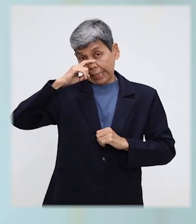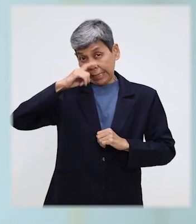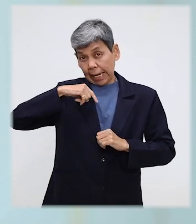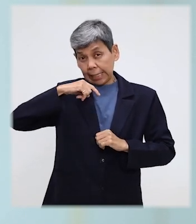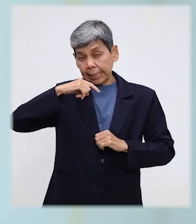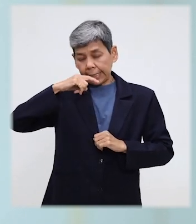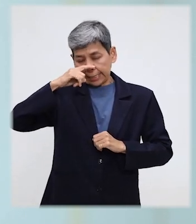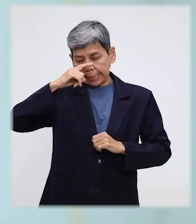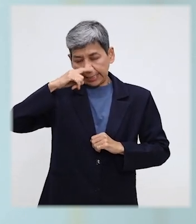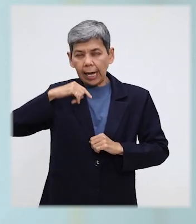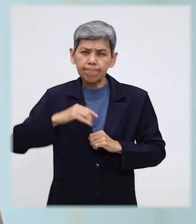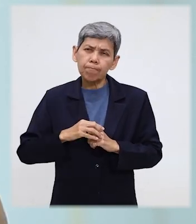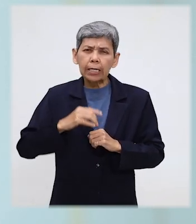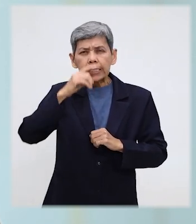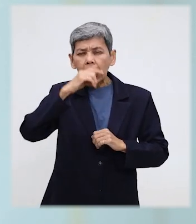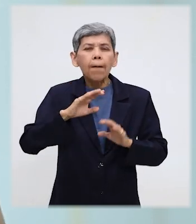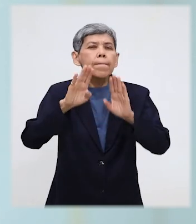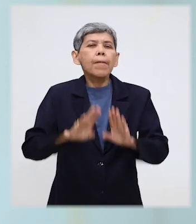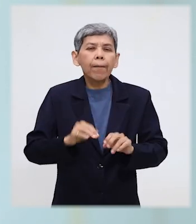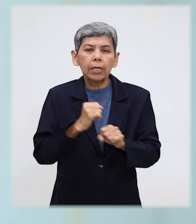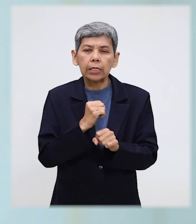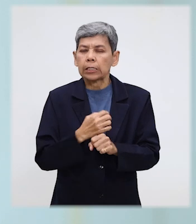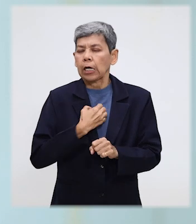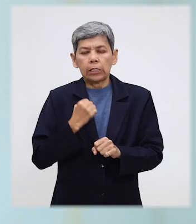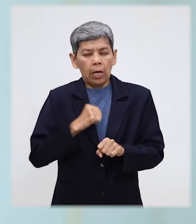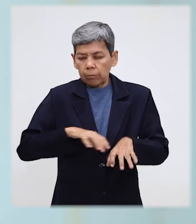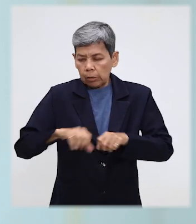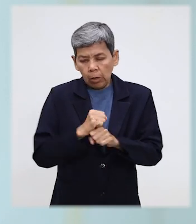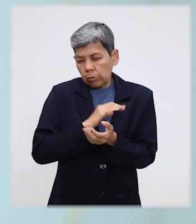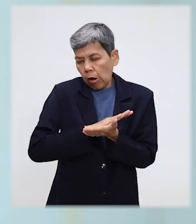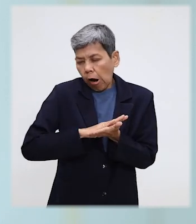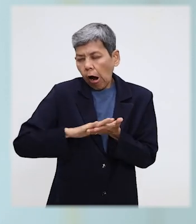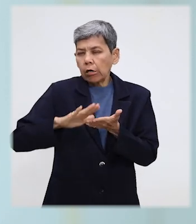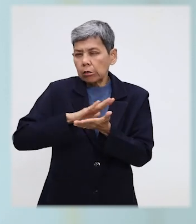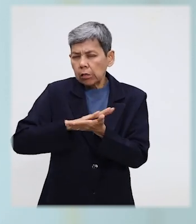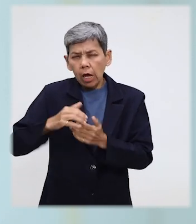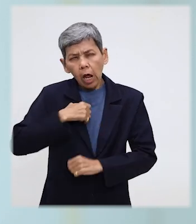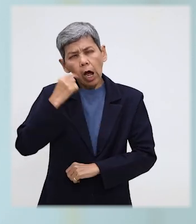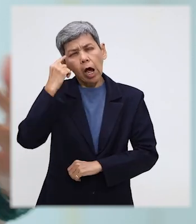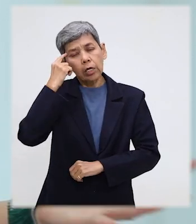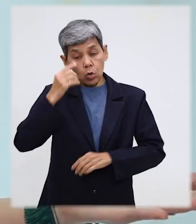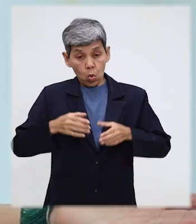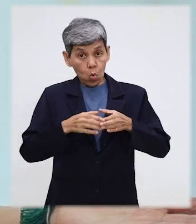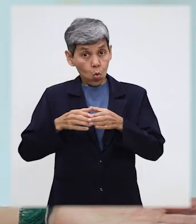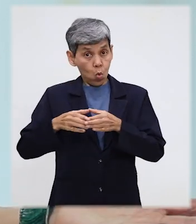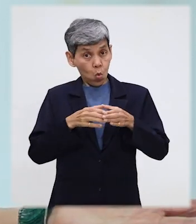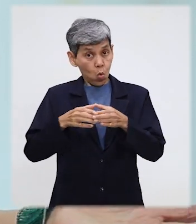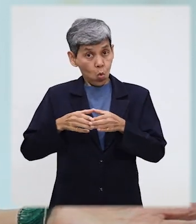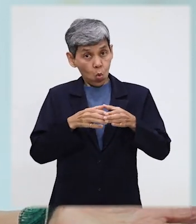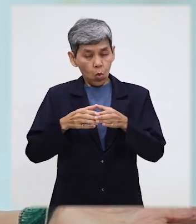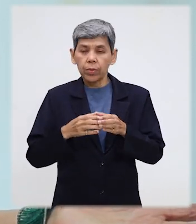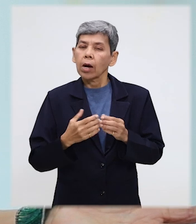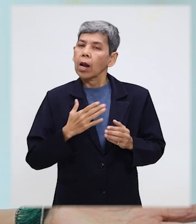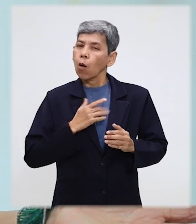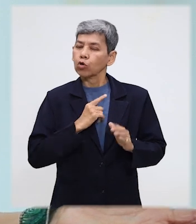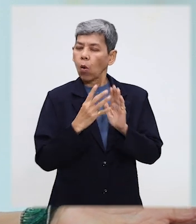เราก็ปรับไลฟ์สไตล์ก็คือสั่งอาหารมากขึ้นก็มีแนวความคิดว่าเอ๊ะกลุ่มของเรามีกลุ่มที่อบ